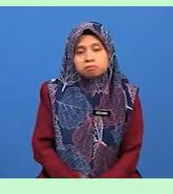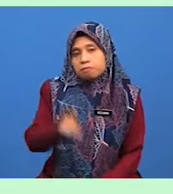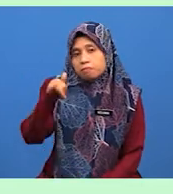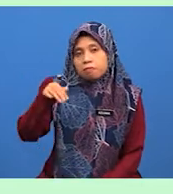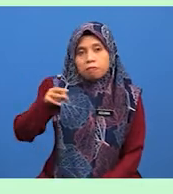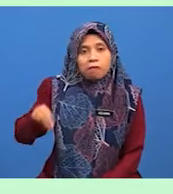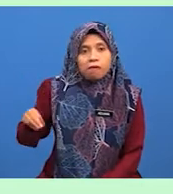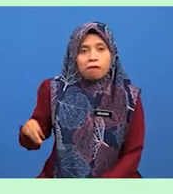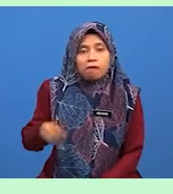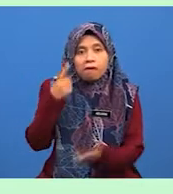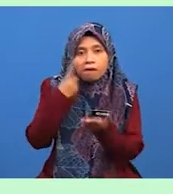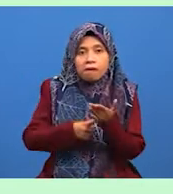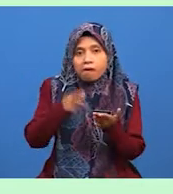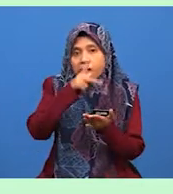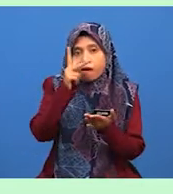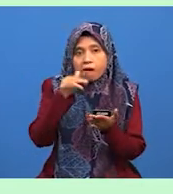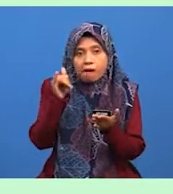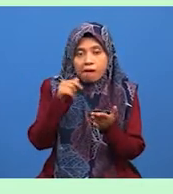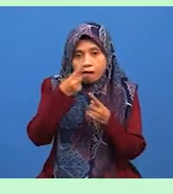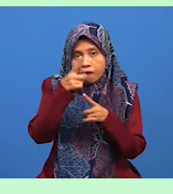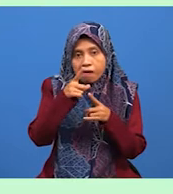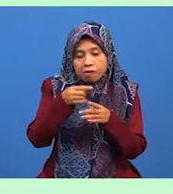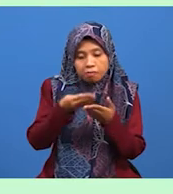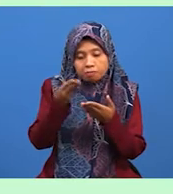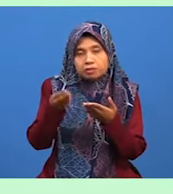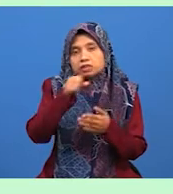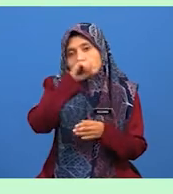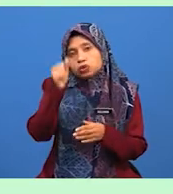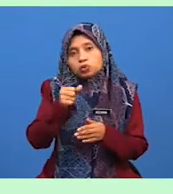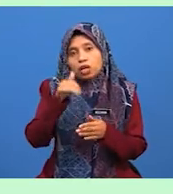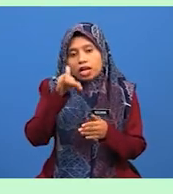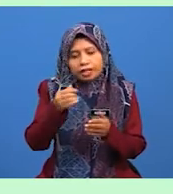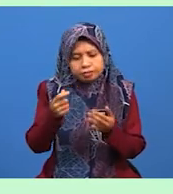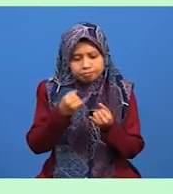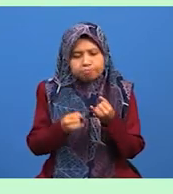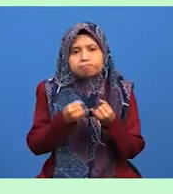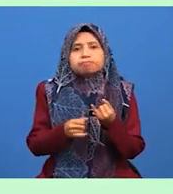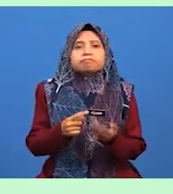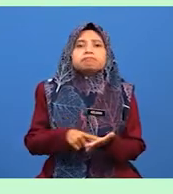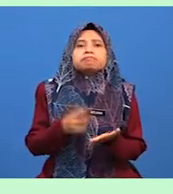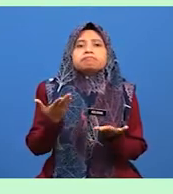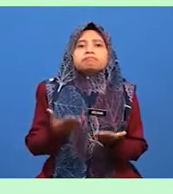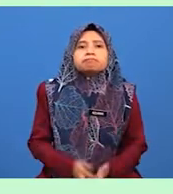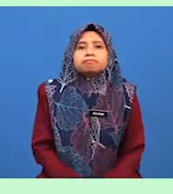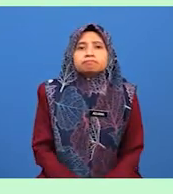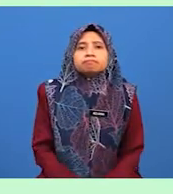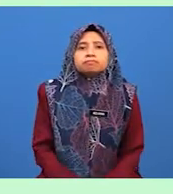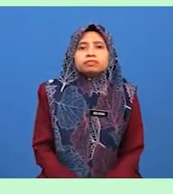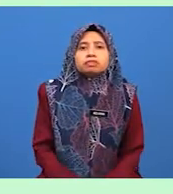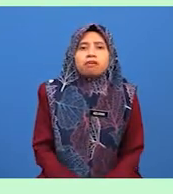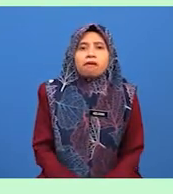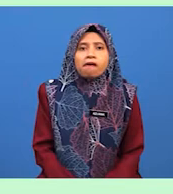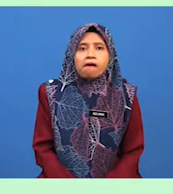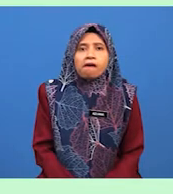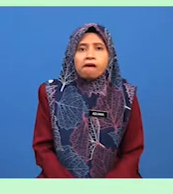Ya, murid-murid, apakah jawapan bagi soalan yang terakhir ini?